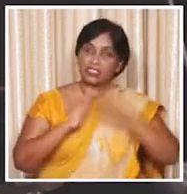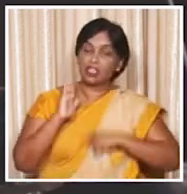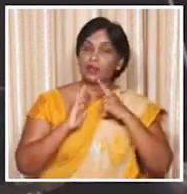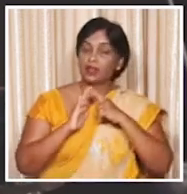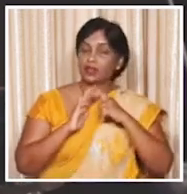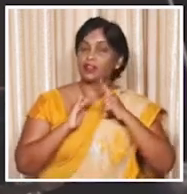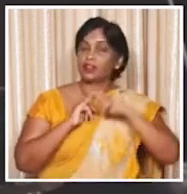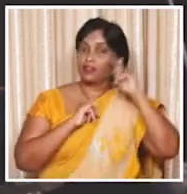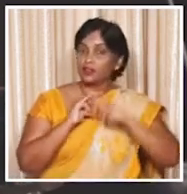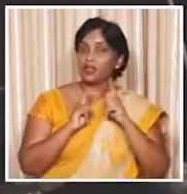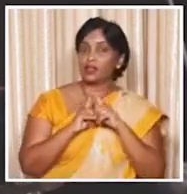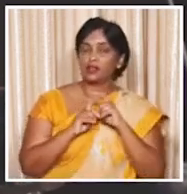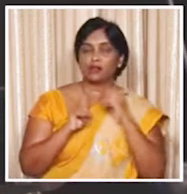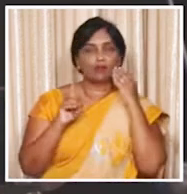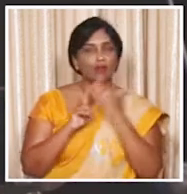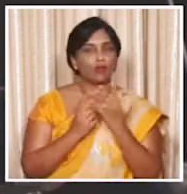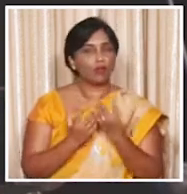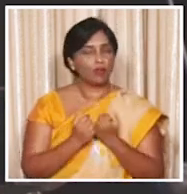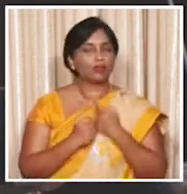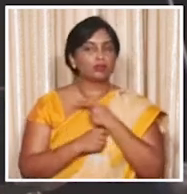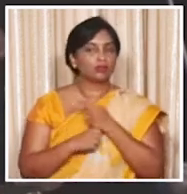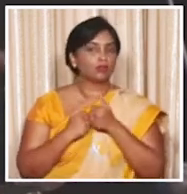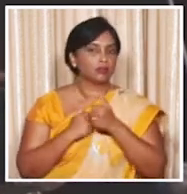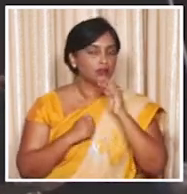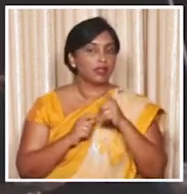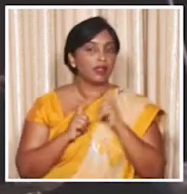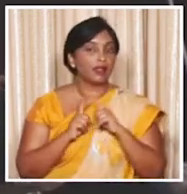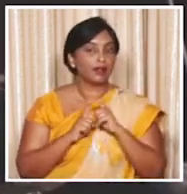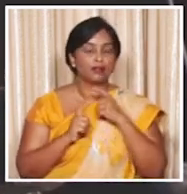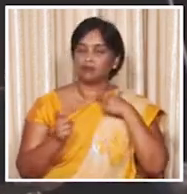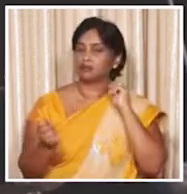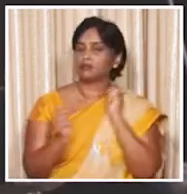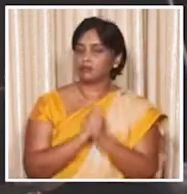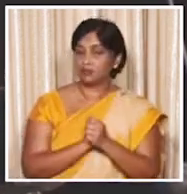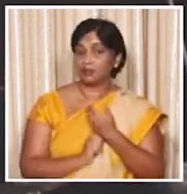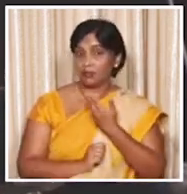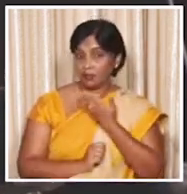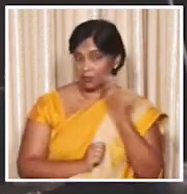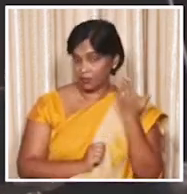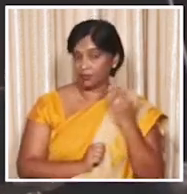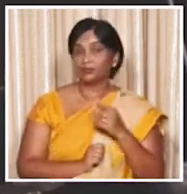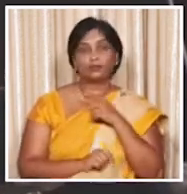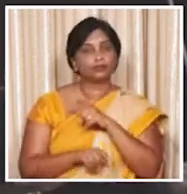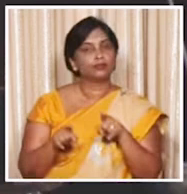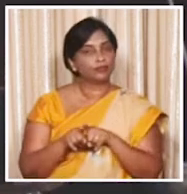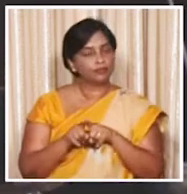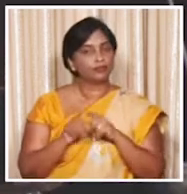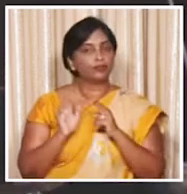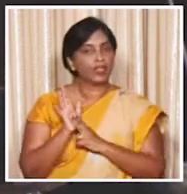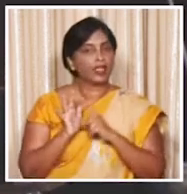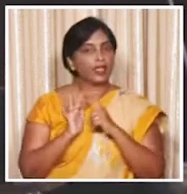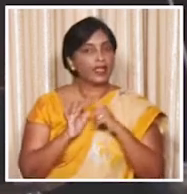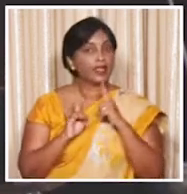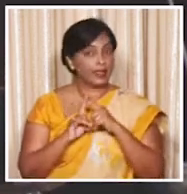பீடமாக மாற்றப்பட்டால் தான் கல்வியினுடைய மாற்றங்கள் வரும். அதேபோல என்ஐ நேஷனல் இன்ஸ்டிடியூட் ஆஃப் எஜுகேஷன் தேசிய கல்வி